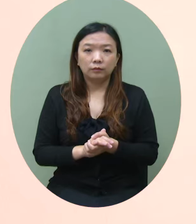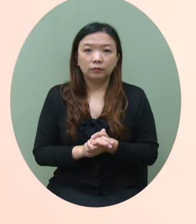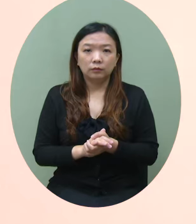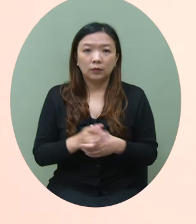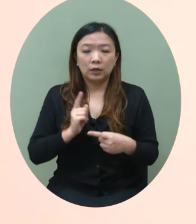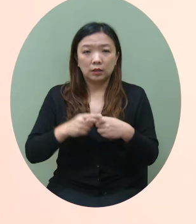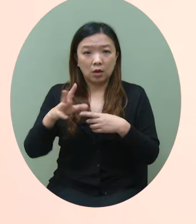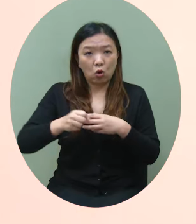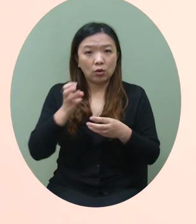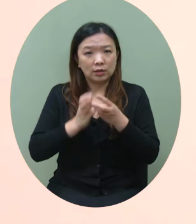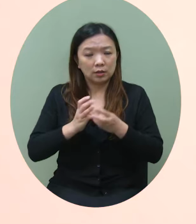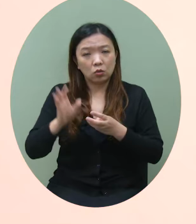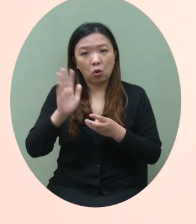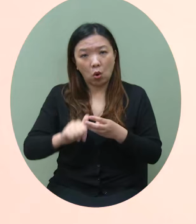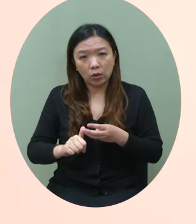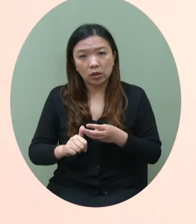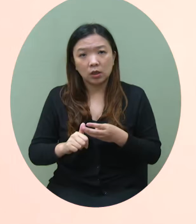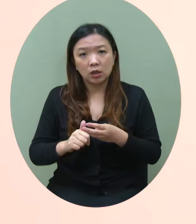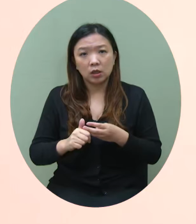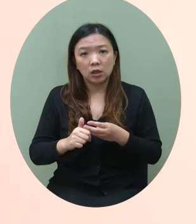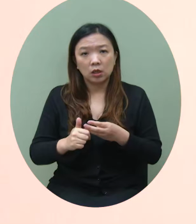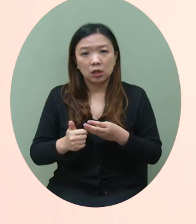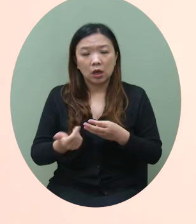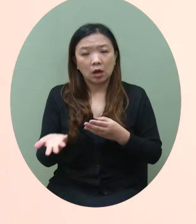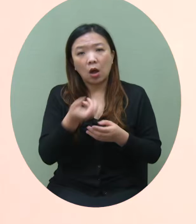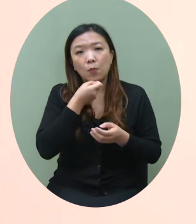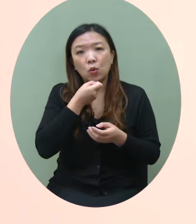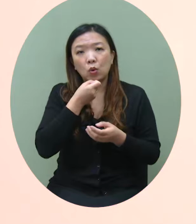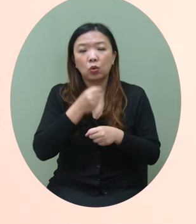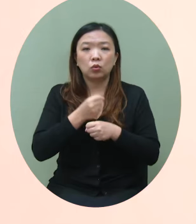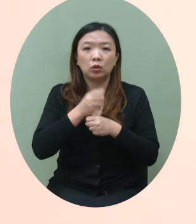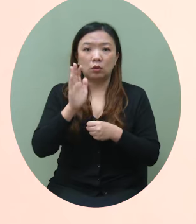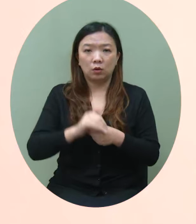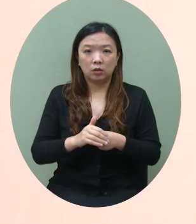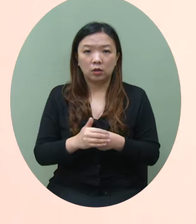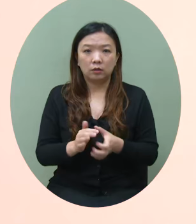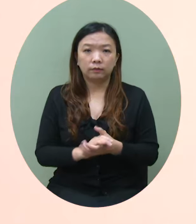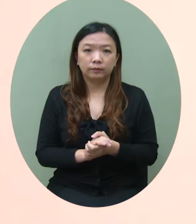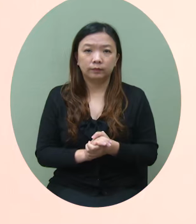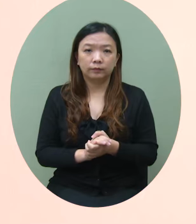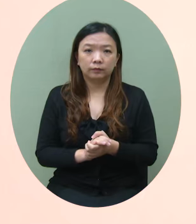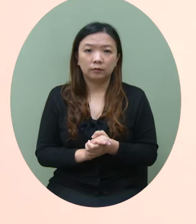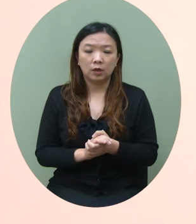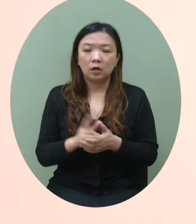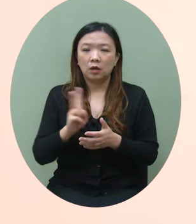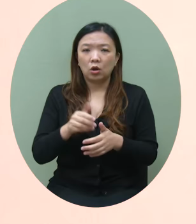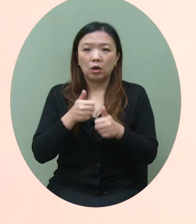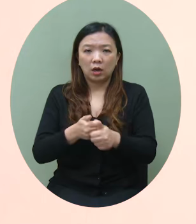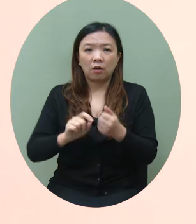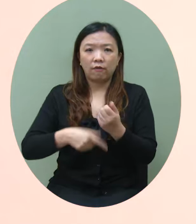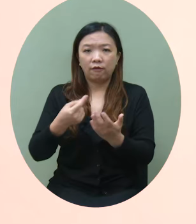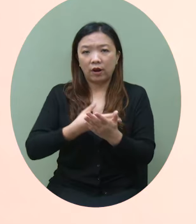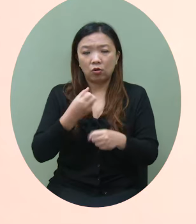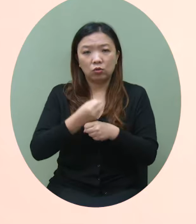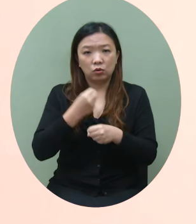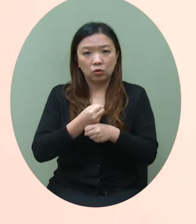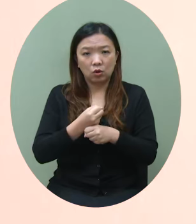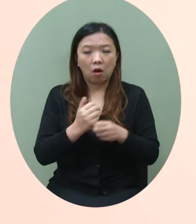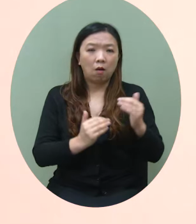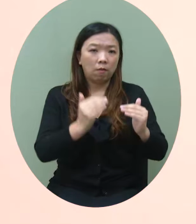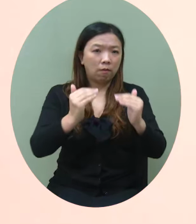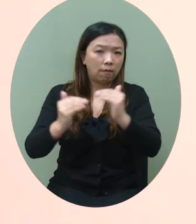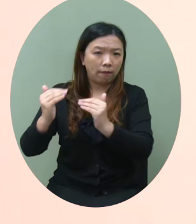到一些資料可以進行大家的新聞的報導的工作所以我們總的來處都是一個依法辦事和平衡各方